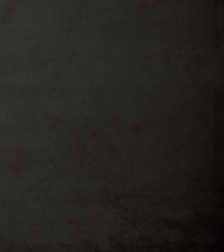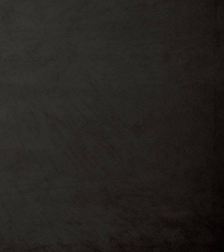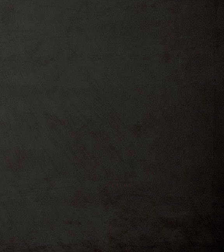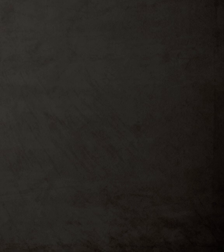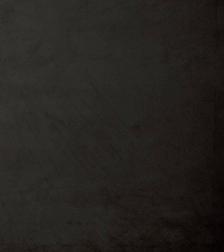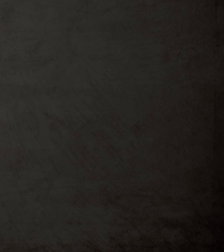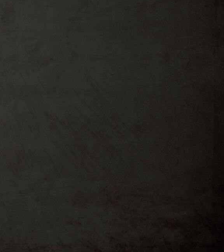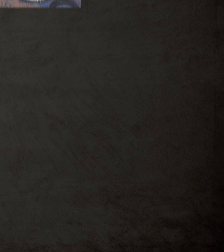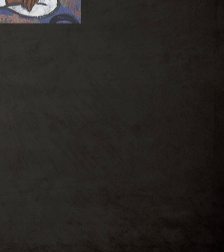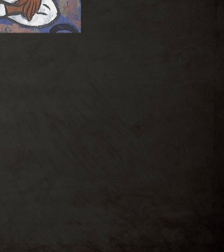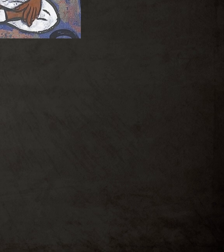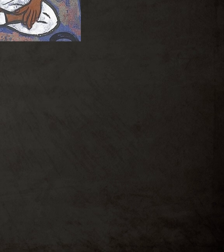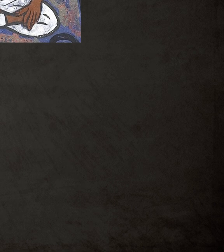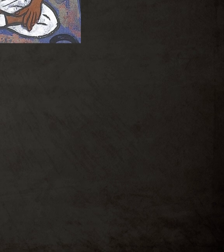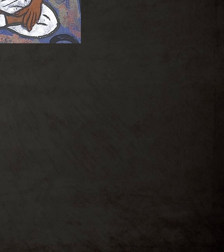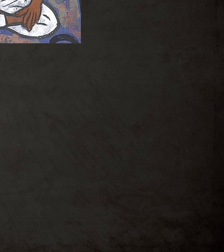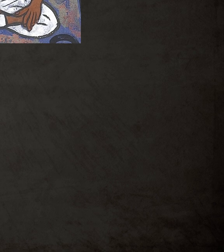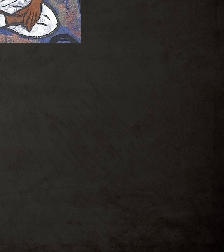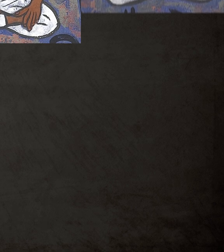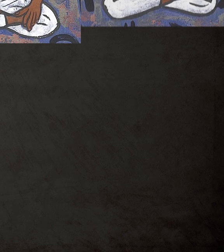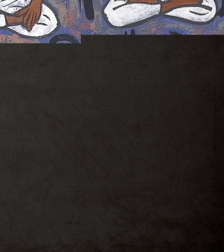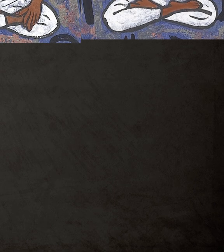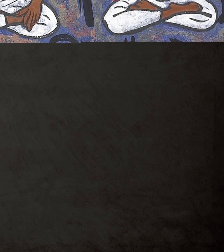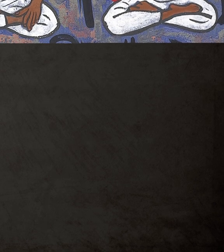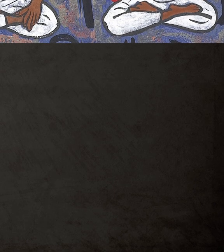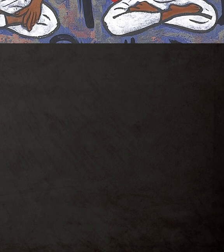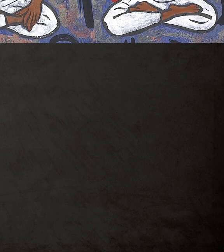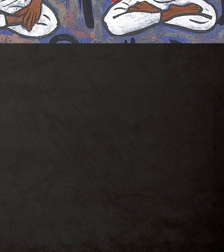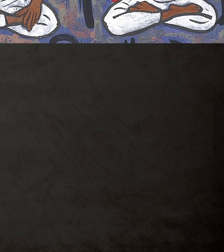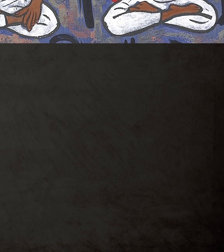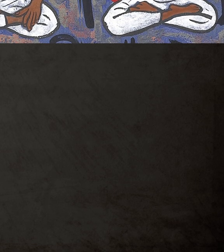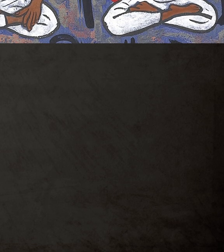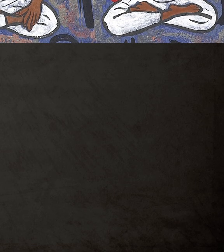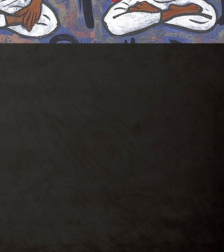전쟁터에서 싸워 100만 명을 이기기보다